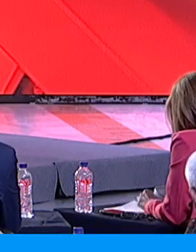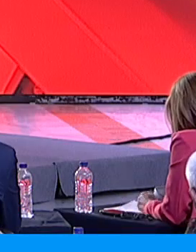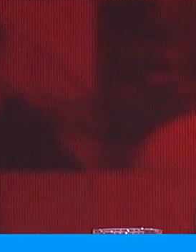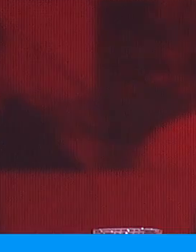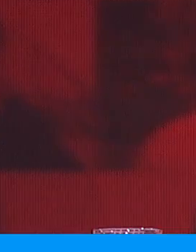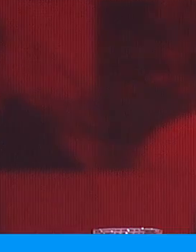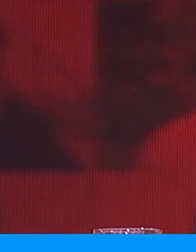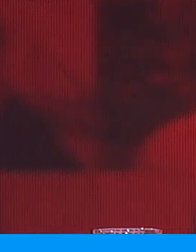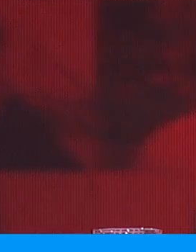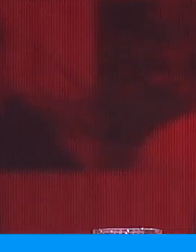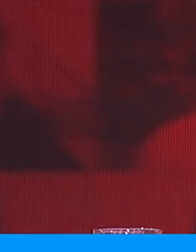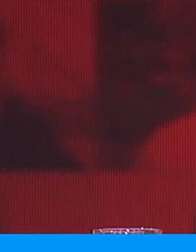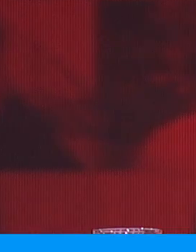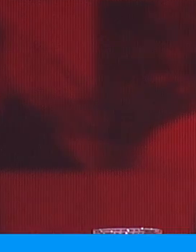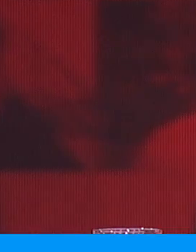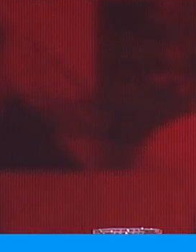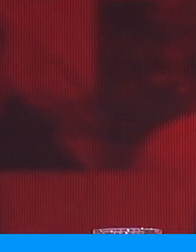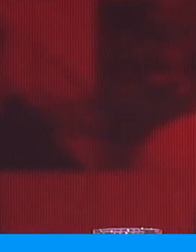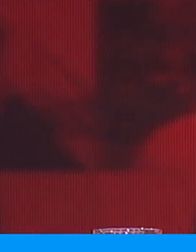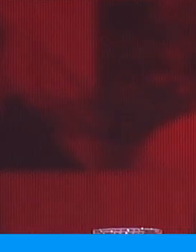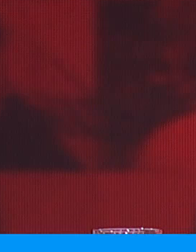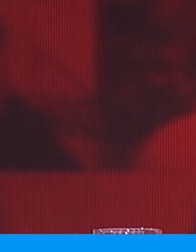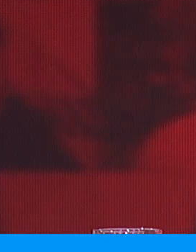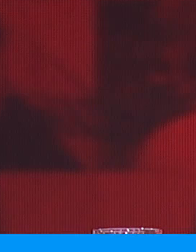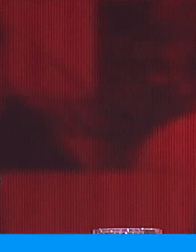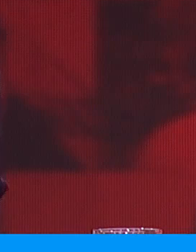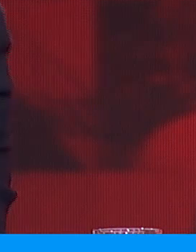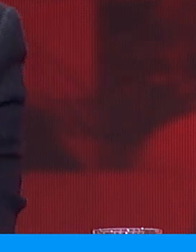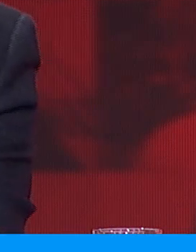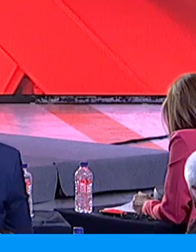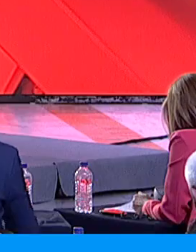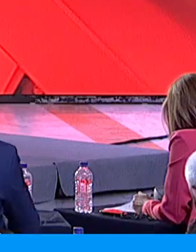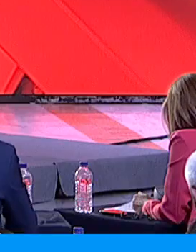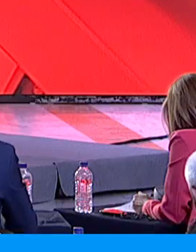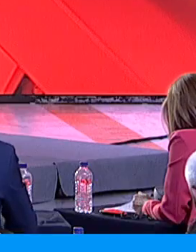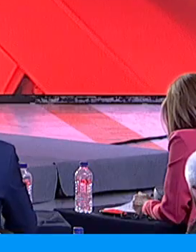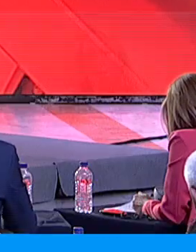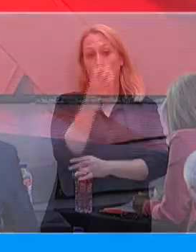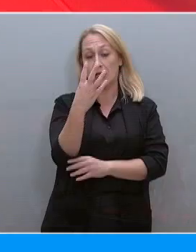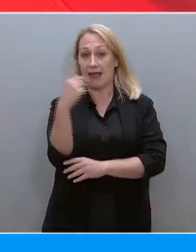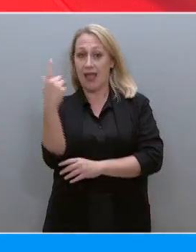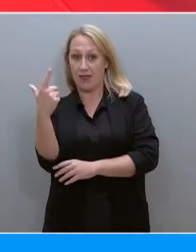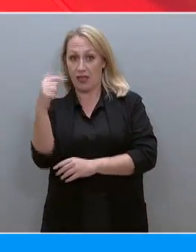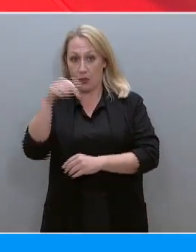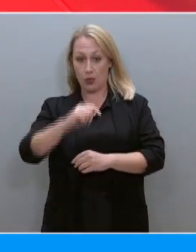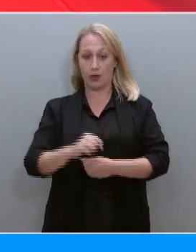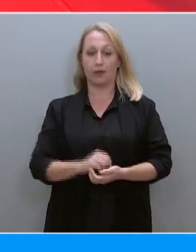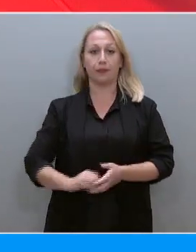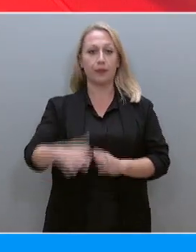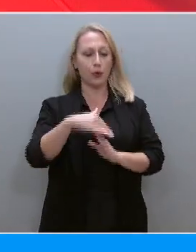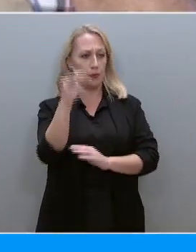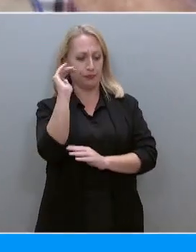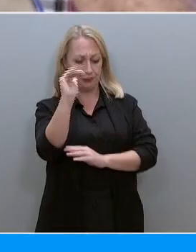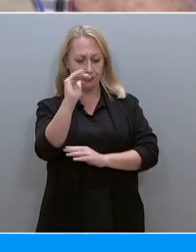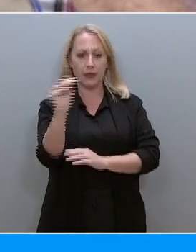για το News 24-7 ο κύριος Λεβιτσάνος και να ετοιμάζεται για το Crete TV ο κύριος Σαχίνης. Κύριε Πρόεδρε, θέλω να σας ρωτήσω για